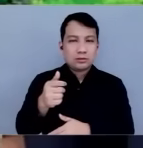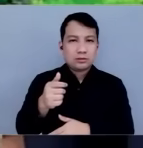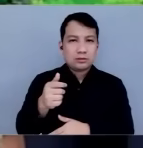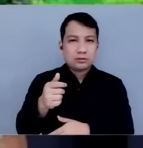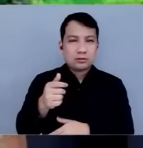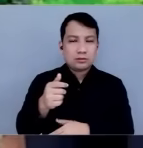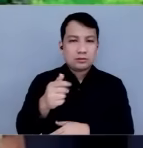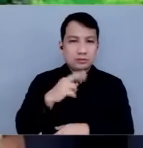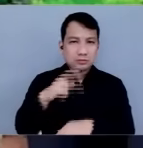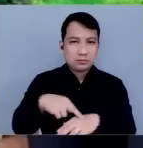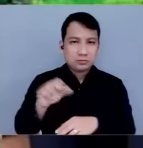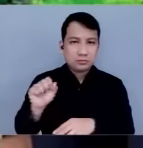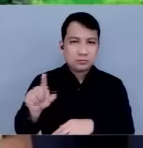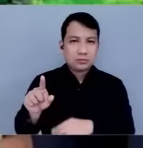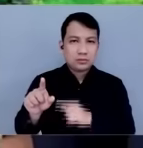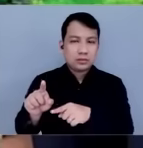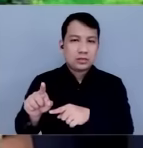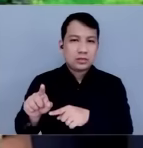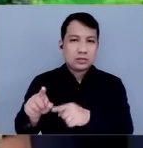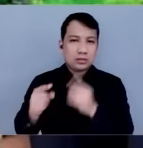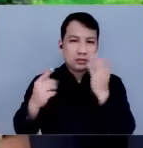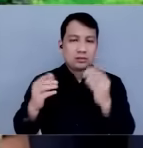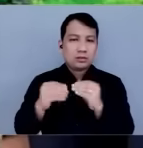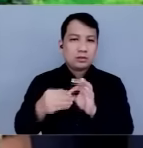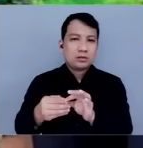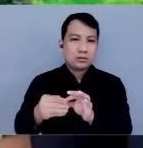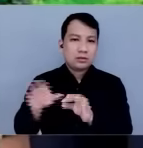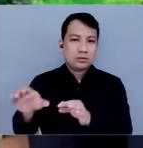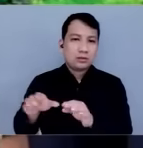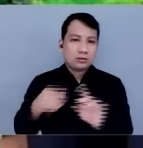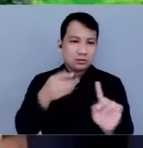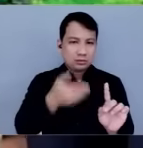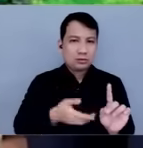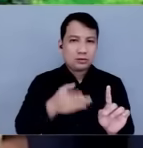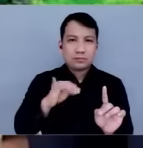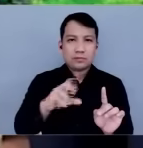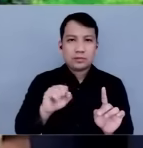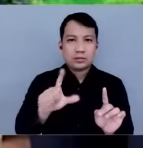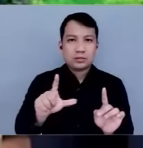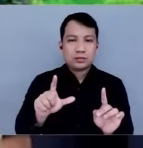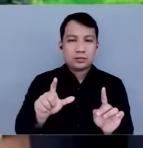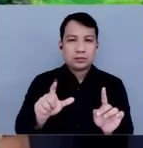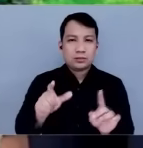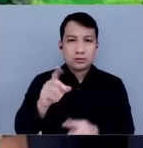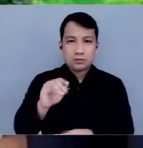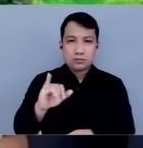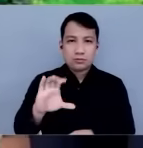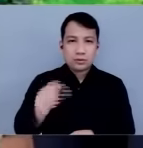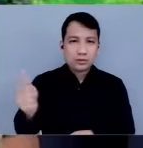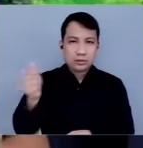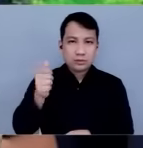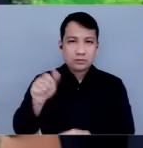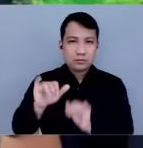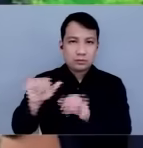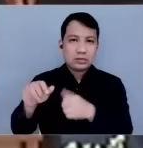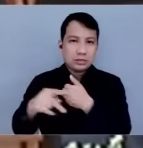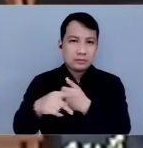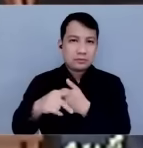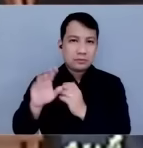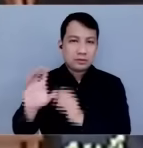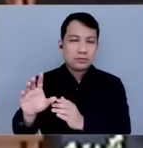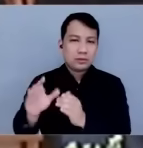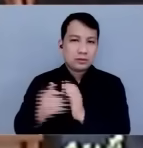tao, na particularly in the person of Colonel Marantan, na maging acting director po in a permanent capacity